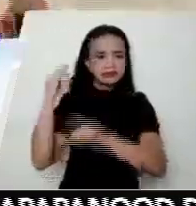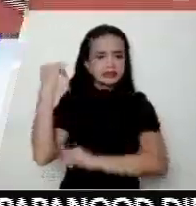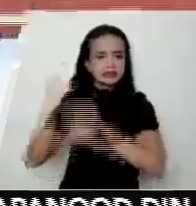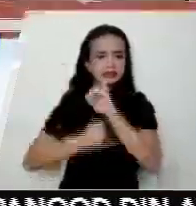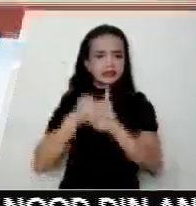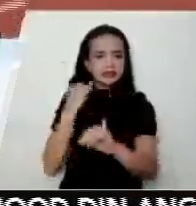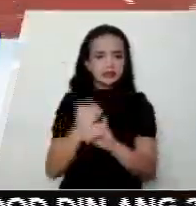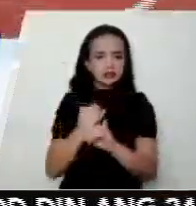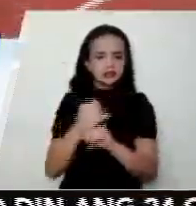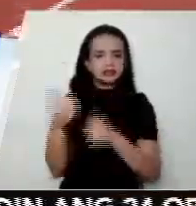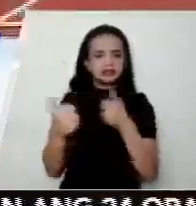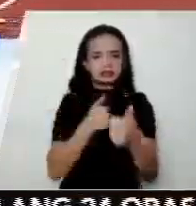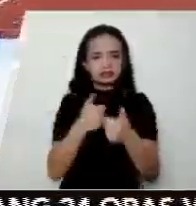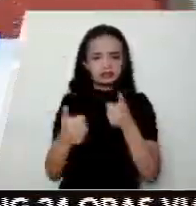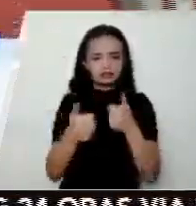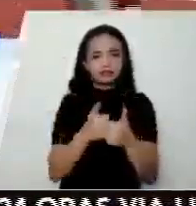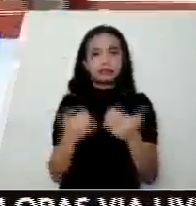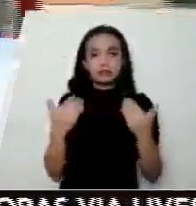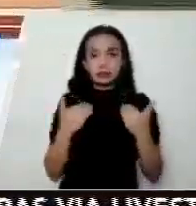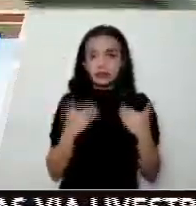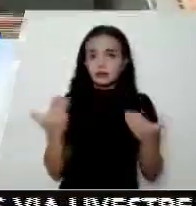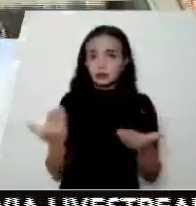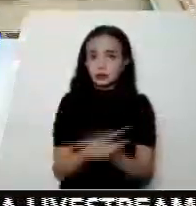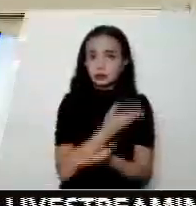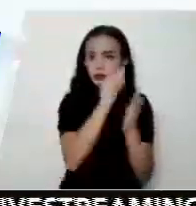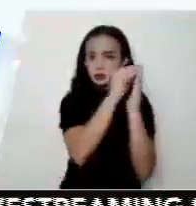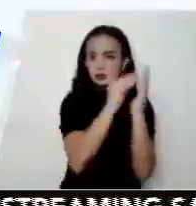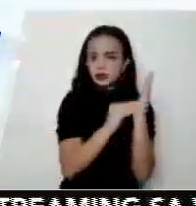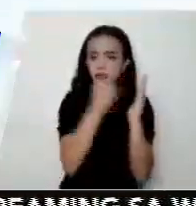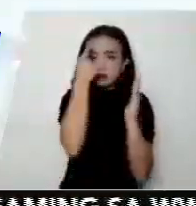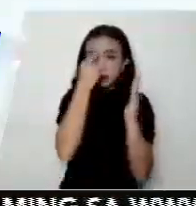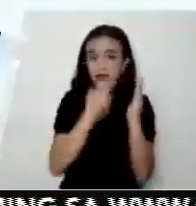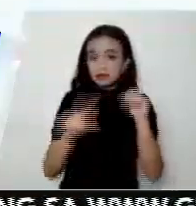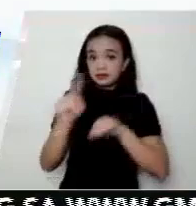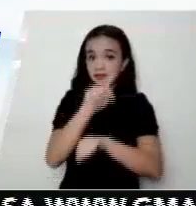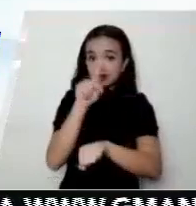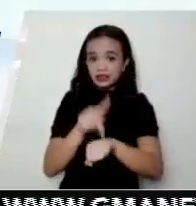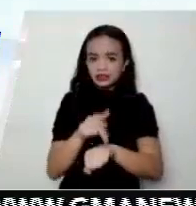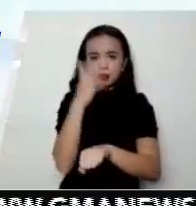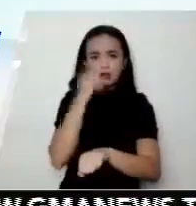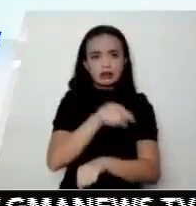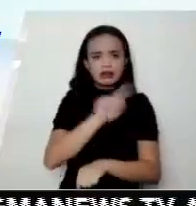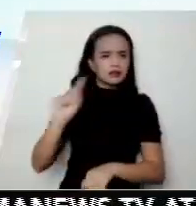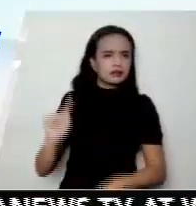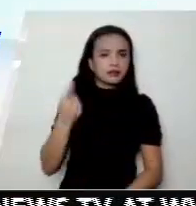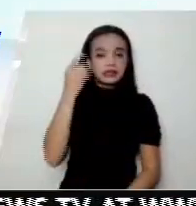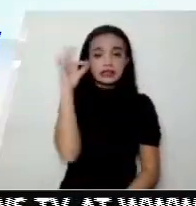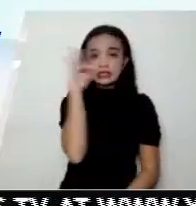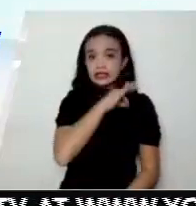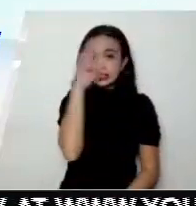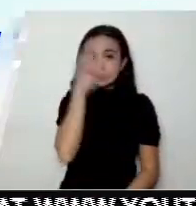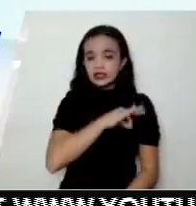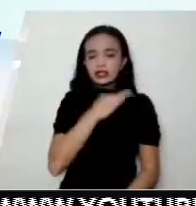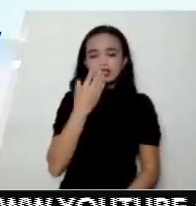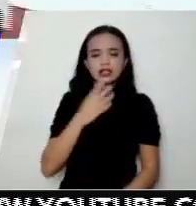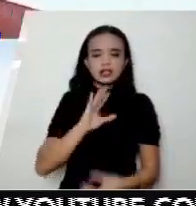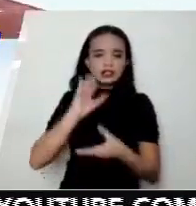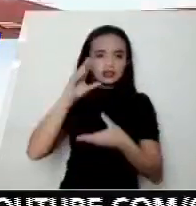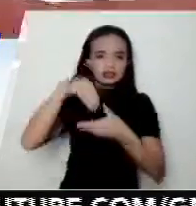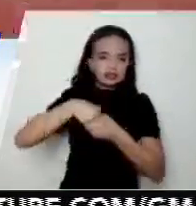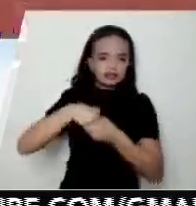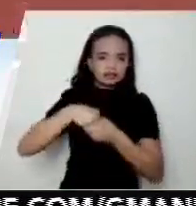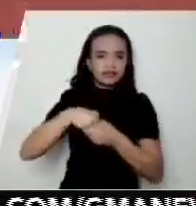tournaments. Nag-set din siya ng bagong record para sa Pilipinas bilang unang Pinoy na nakapasok sa Ultra